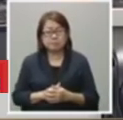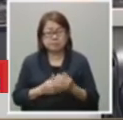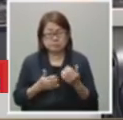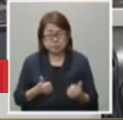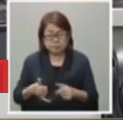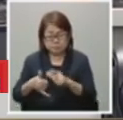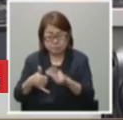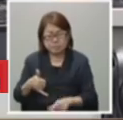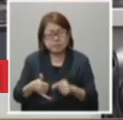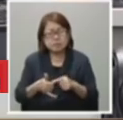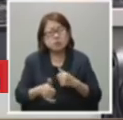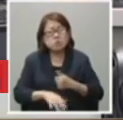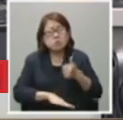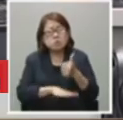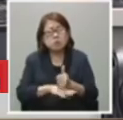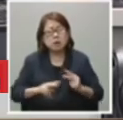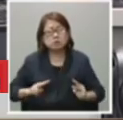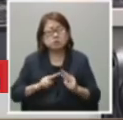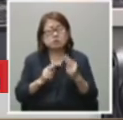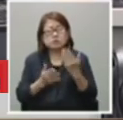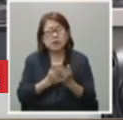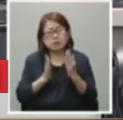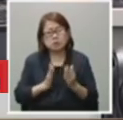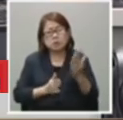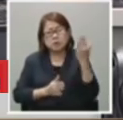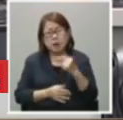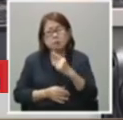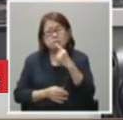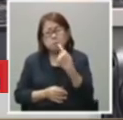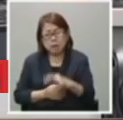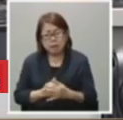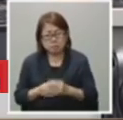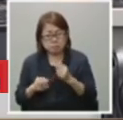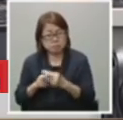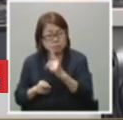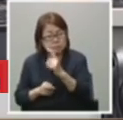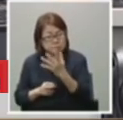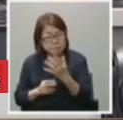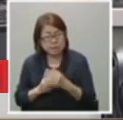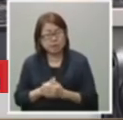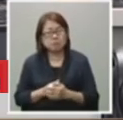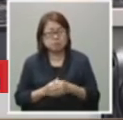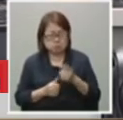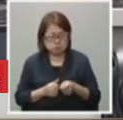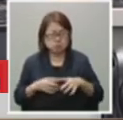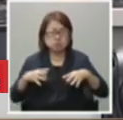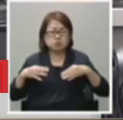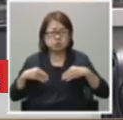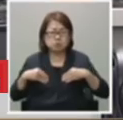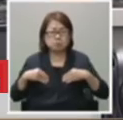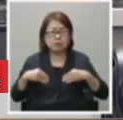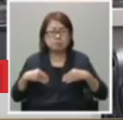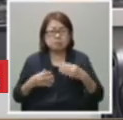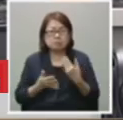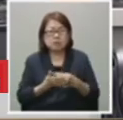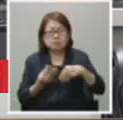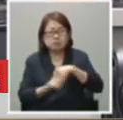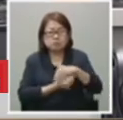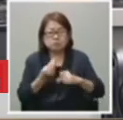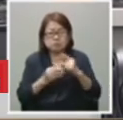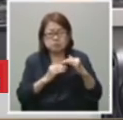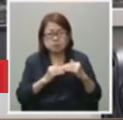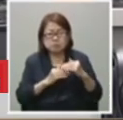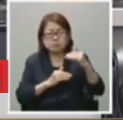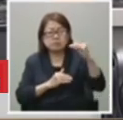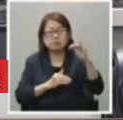ติวรวงศ์อดีตรัฐมนตรีคลังก็เคยพูดไว้ครับไม่เสียหายครับแล้วก็ยอมรับว่าเศรษฐกิจโตต่ำกว่าศักยภาพจริงตาม